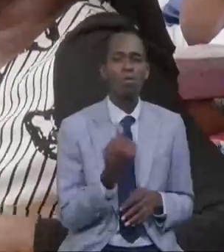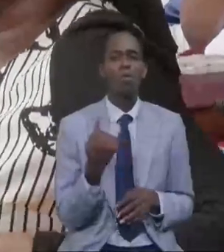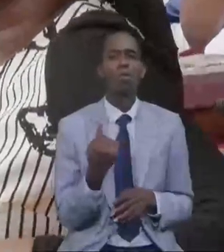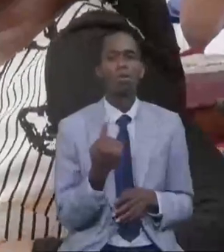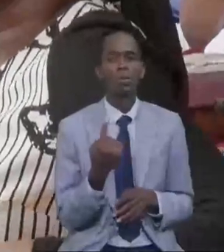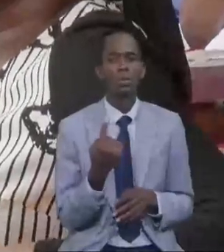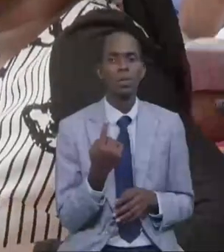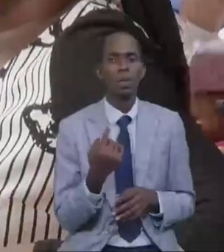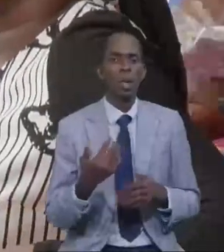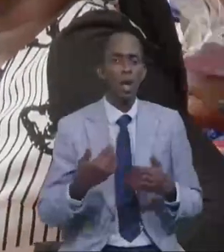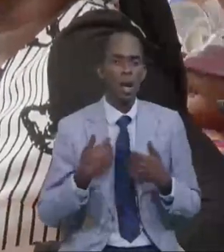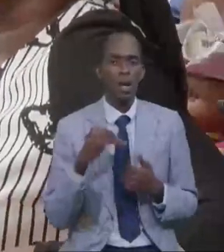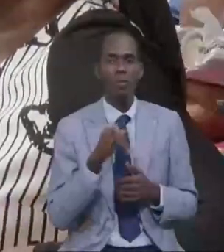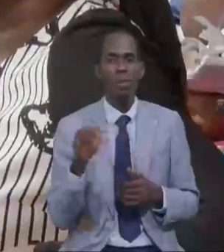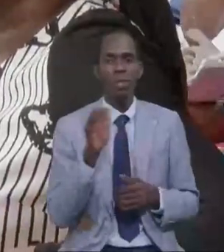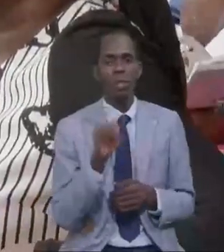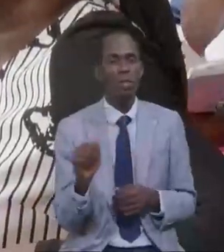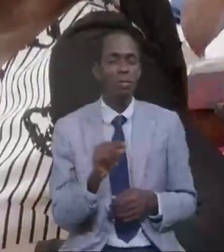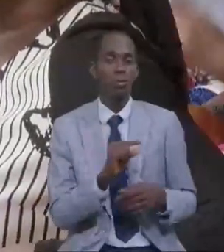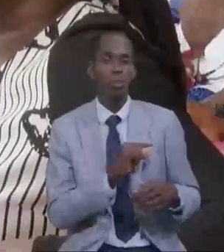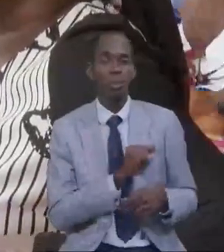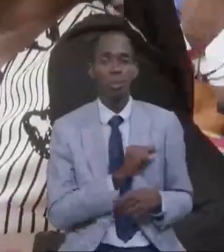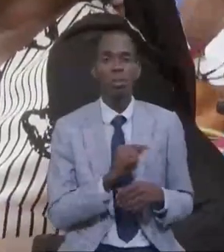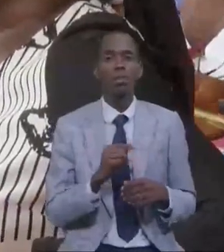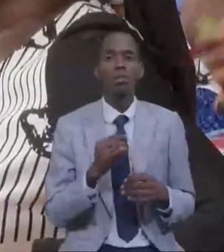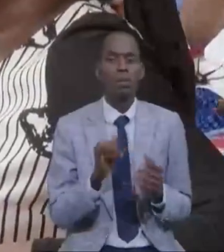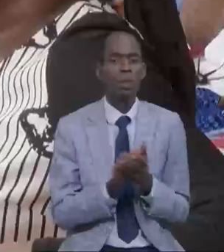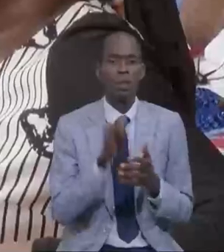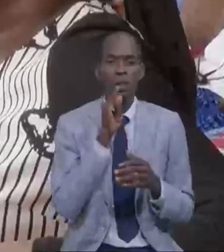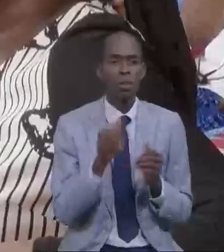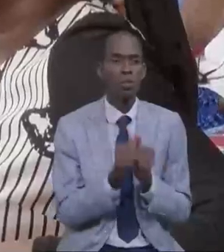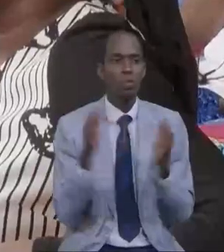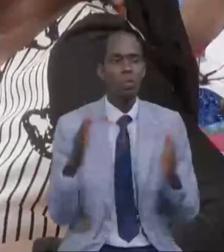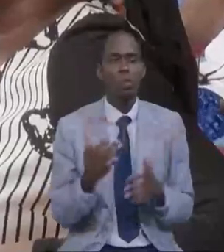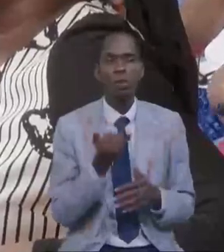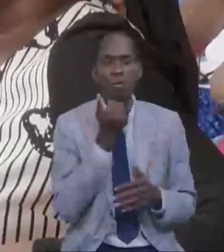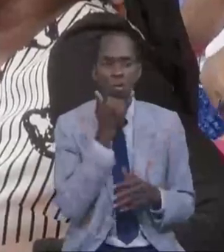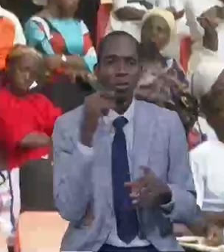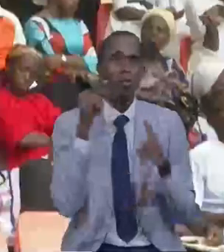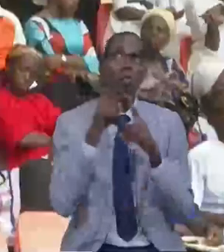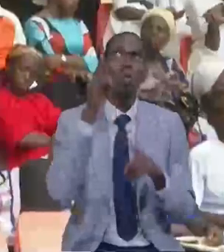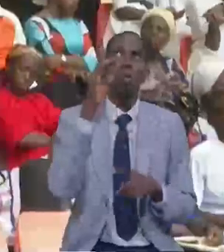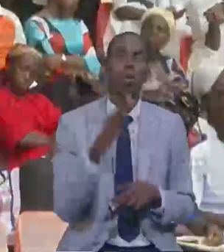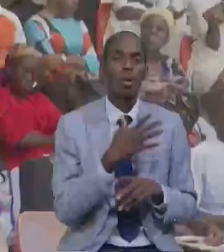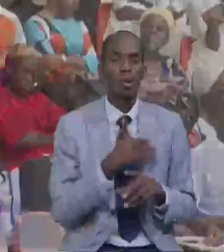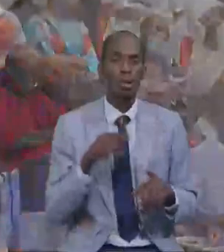et devant les hommes. La transparence de la conscience sera là.